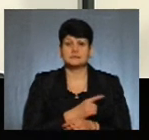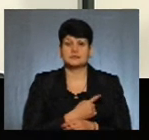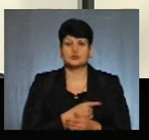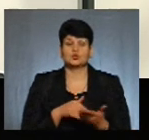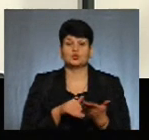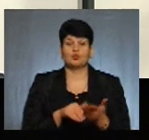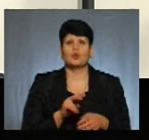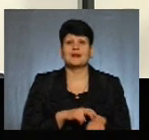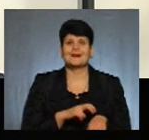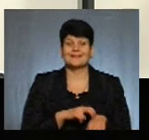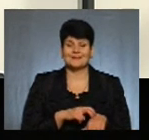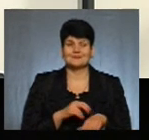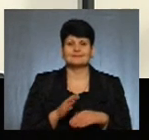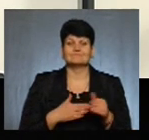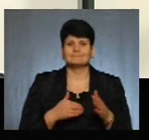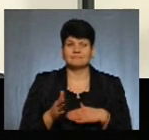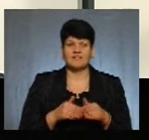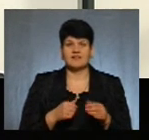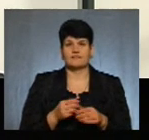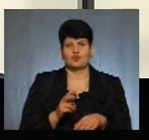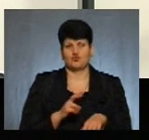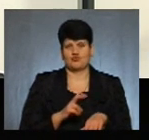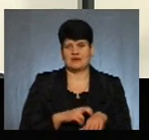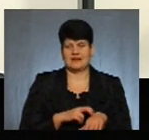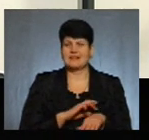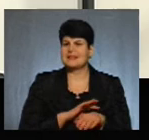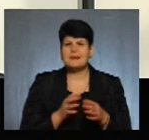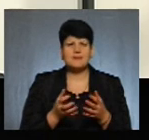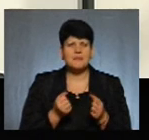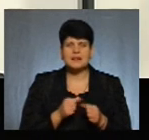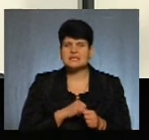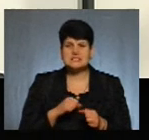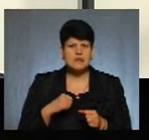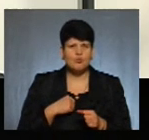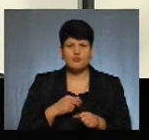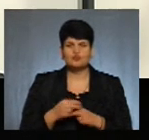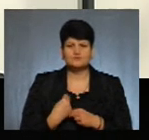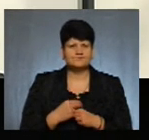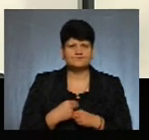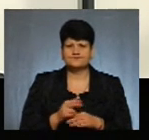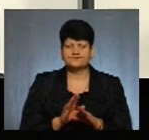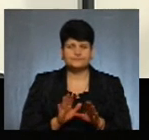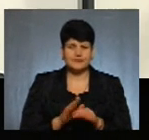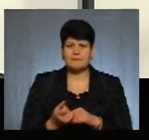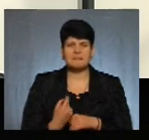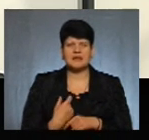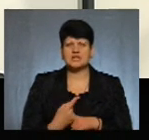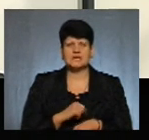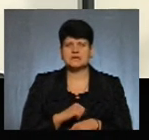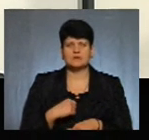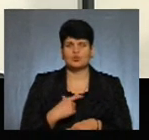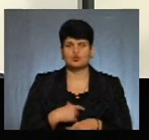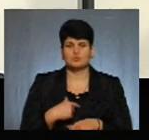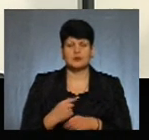медичною допомогою до лікаря, кваліфікованого лікаря. Не приймати самому ніяких ліків, не призначати собі